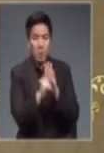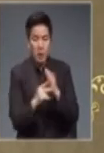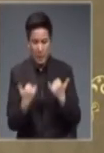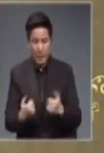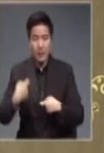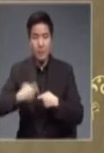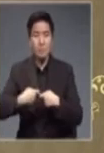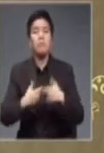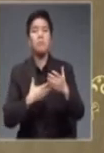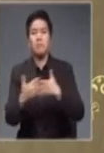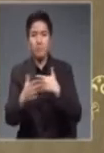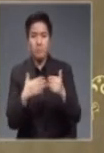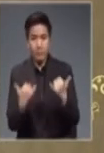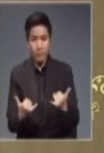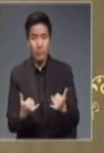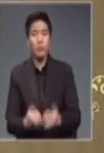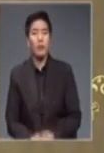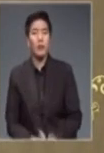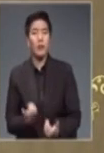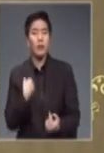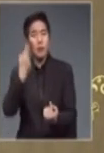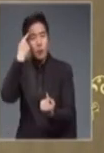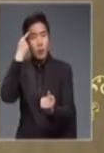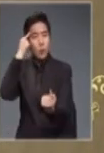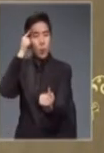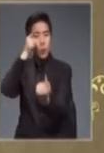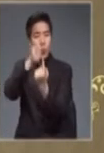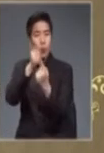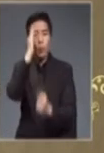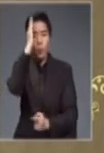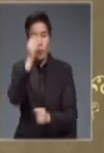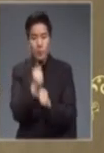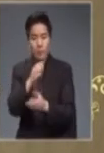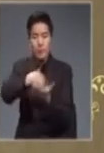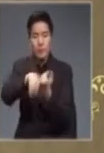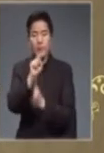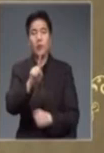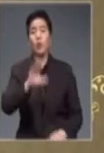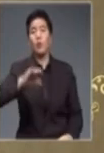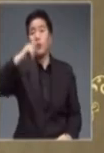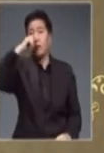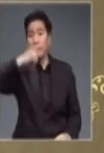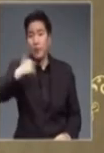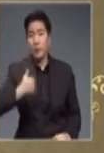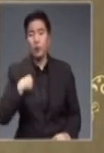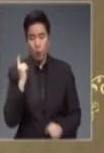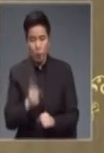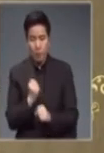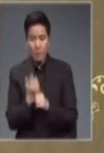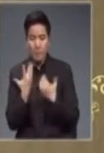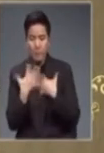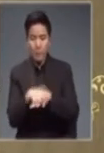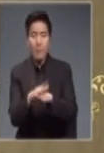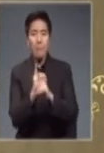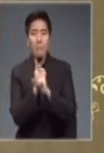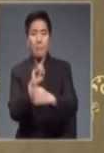ที่เป็นเหตุเป็นผลมีการคิดวิเคราะห์ที่ถูกต้องโดยต้องเริ่มที่ตนเองก่อนเสมอนอกจากนี้เราจะต้องเข้าใจกันเชื่อใจกันไม่อย่